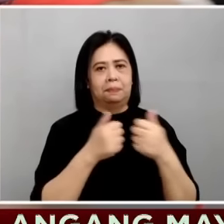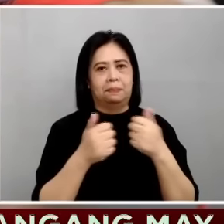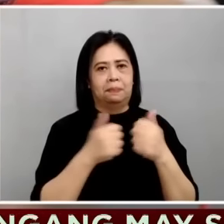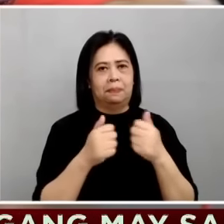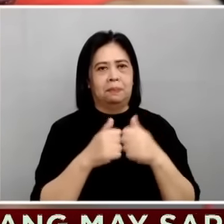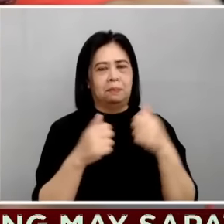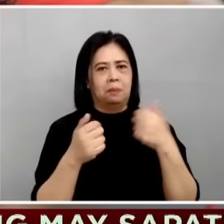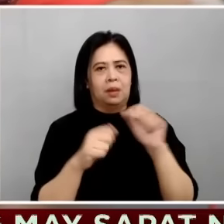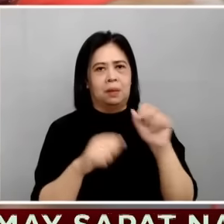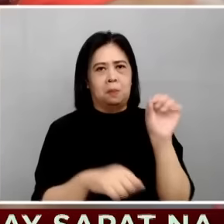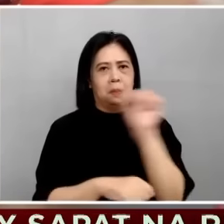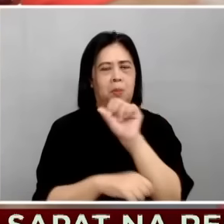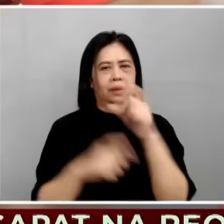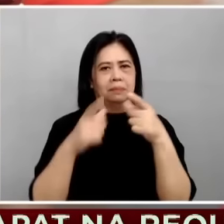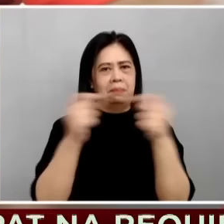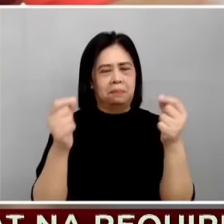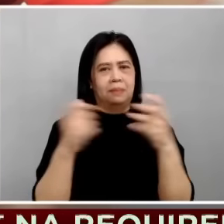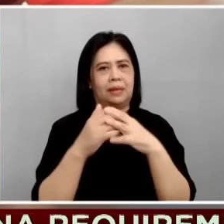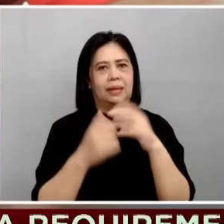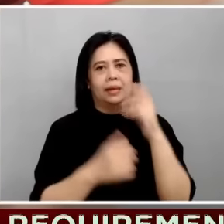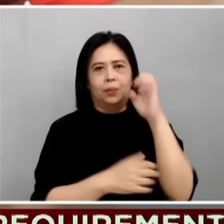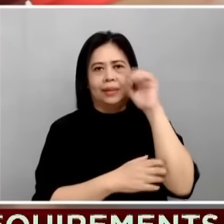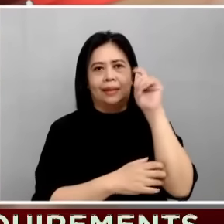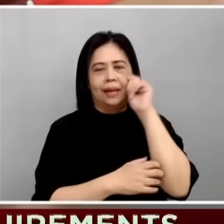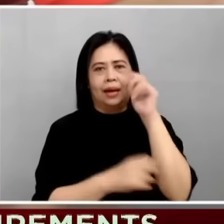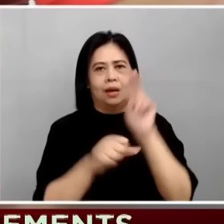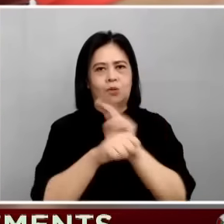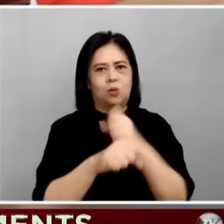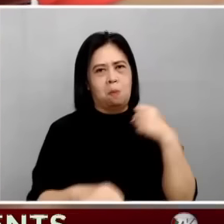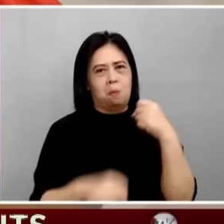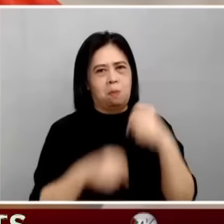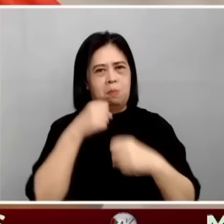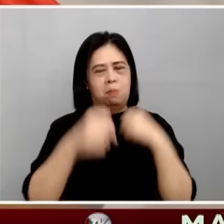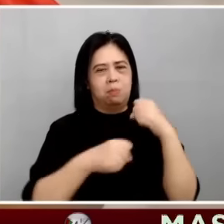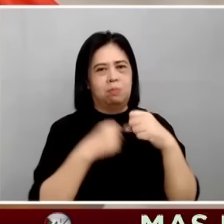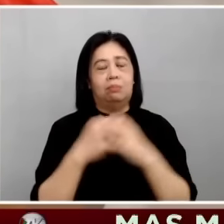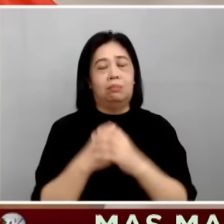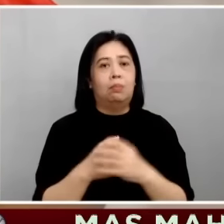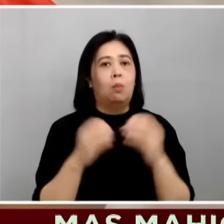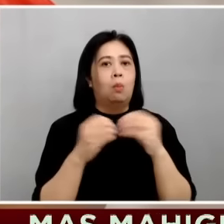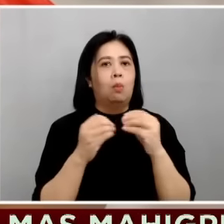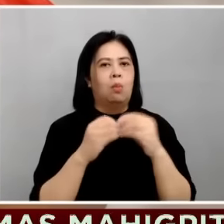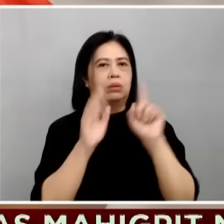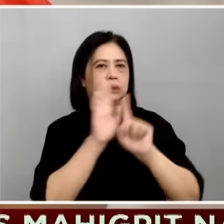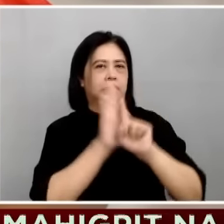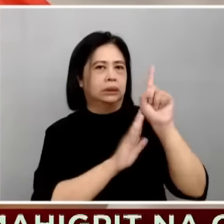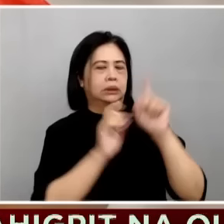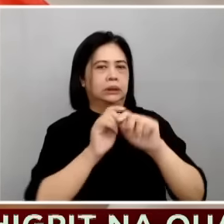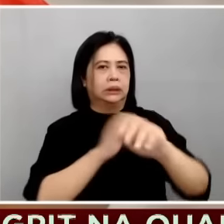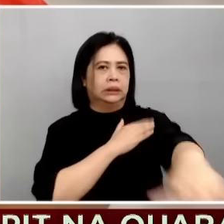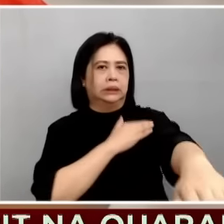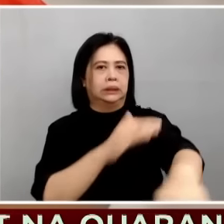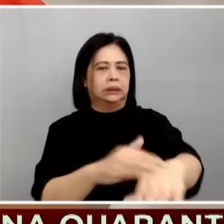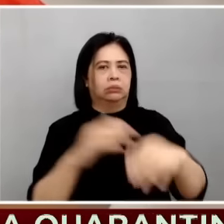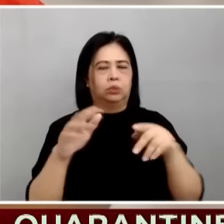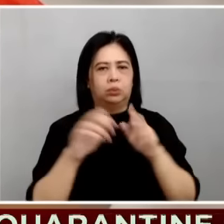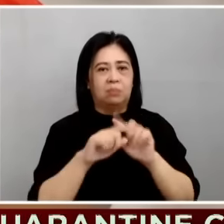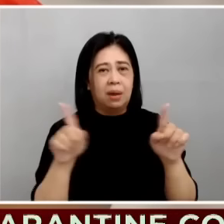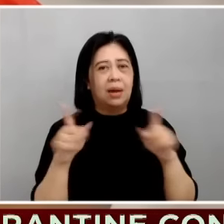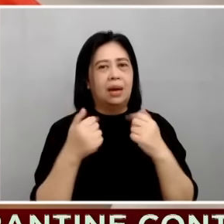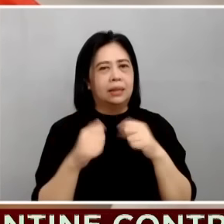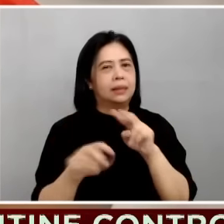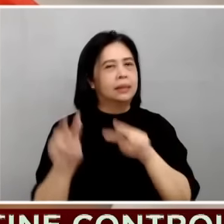niya ang Japanese na si Ryomei Tanaka gamit ang solid na kombinasyon. Mas matangkad at mahaba ang reach ni Tanaka, pero